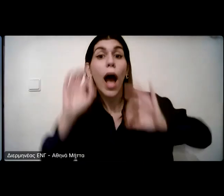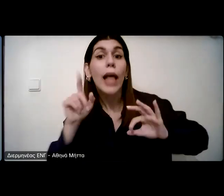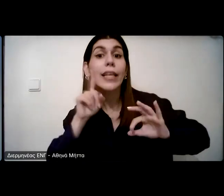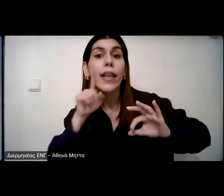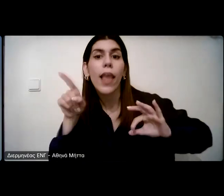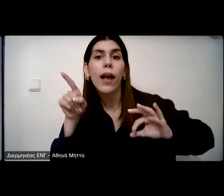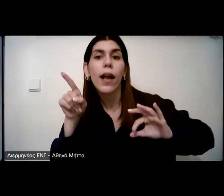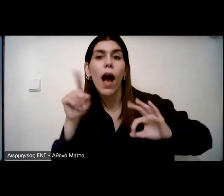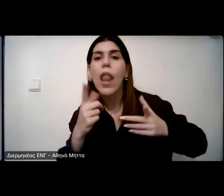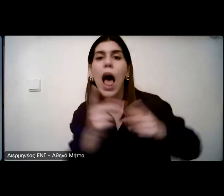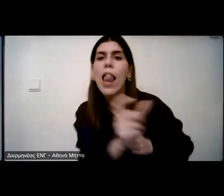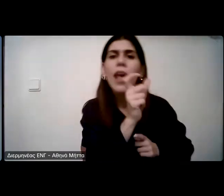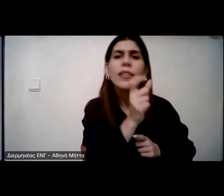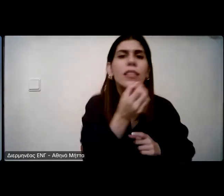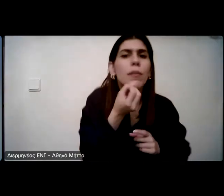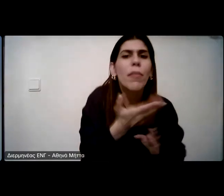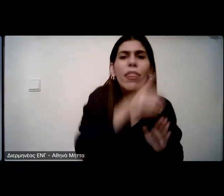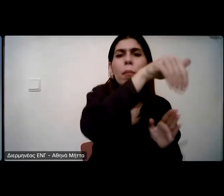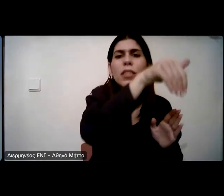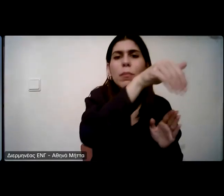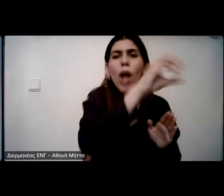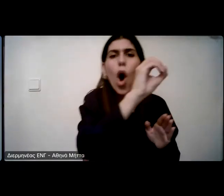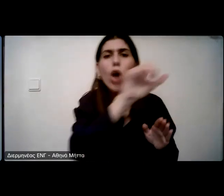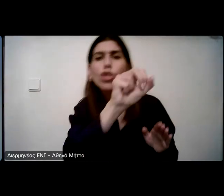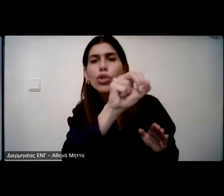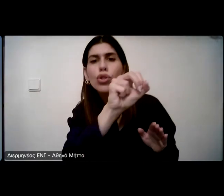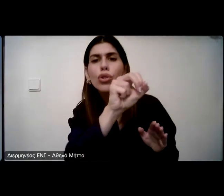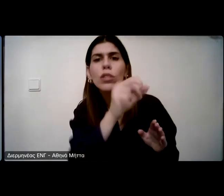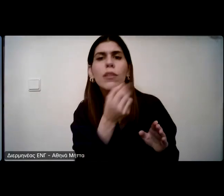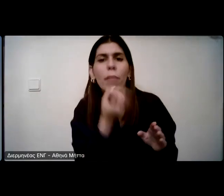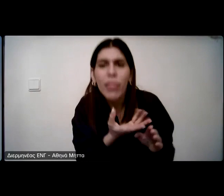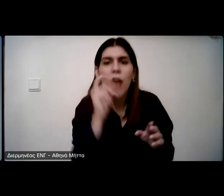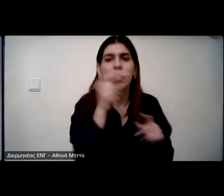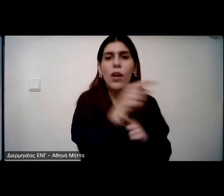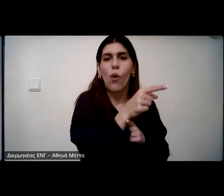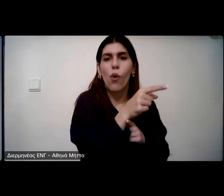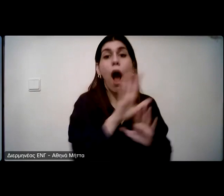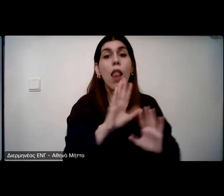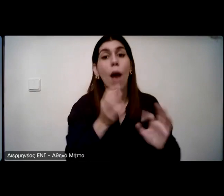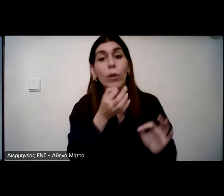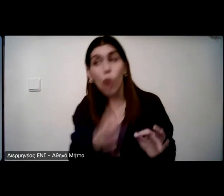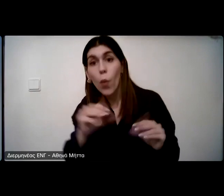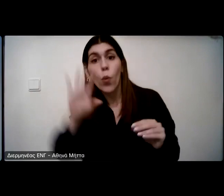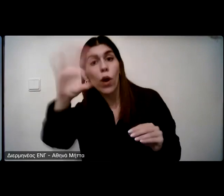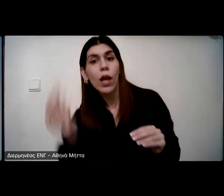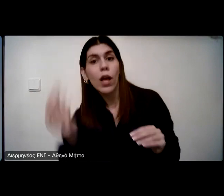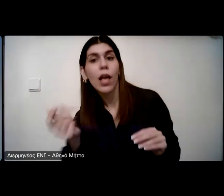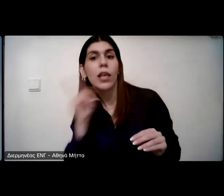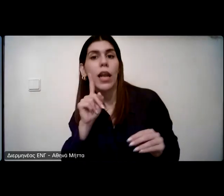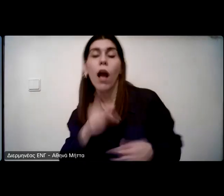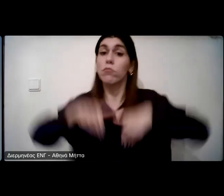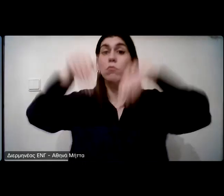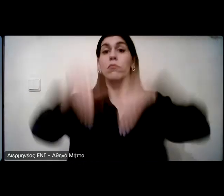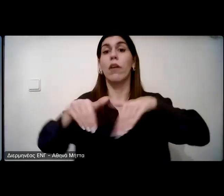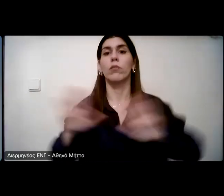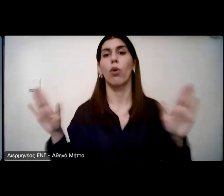μια γυναίκα που αναφέρεται με τον αρσενικό τύπο πρόεδρο. Συχνά πάντως χρησιμοποιείται ο συνδυασμός